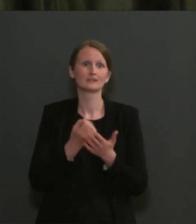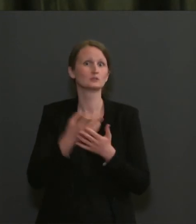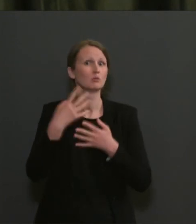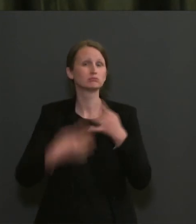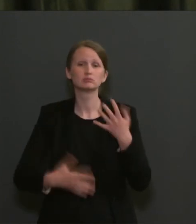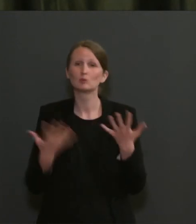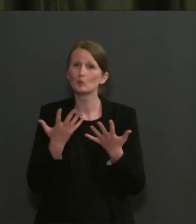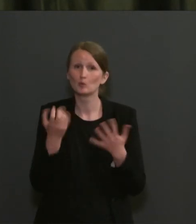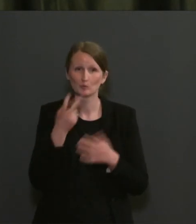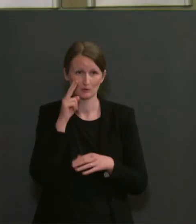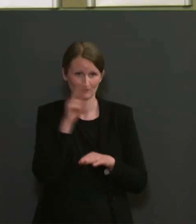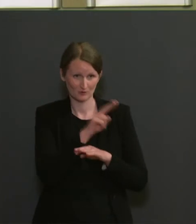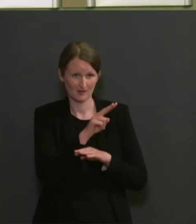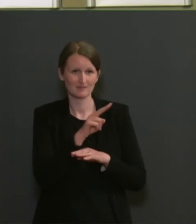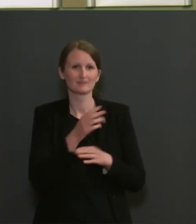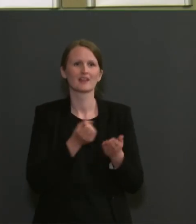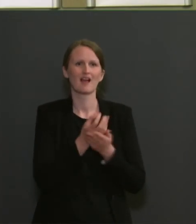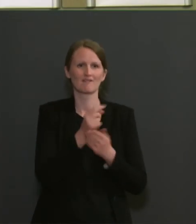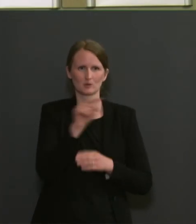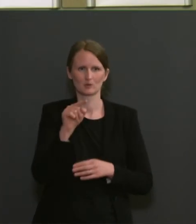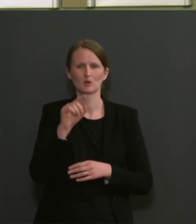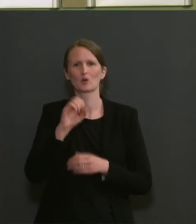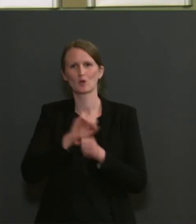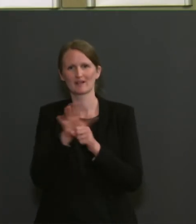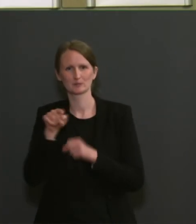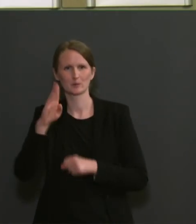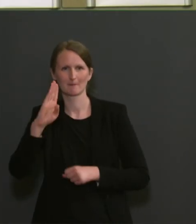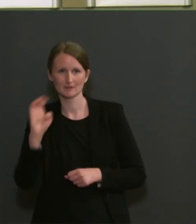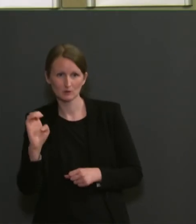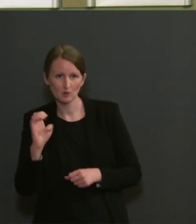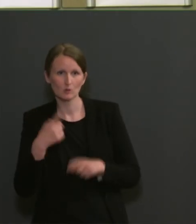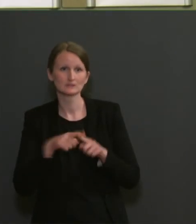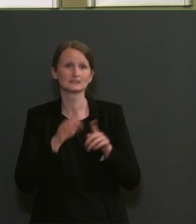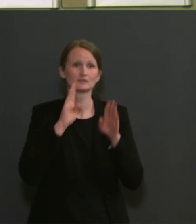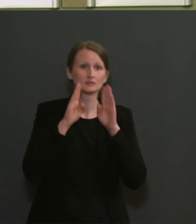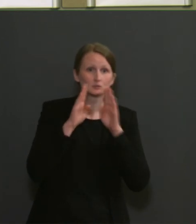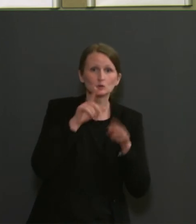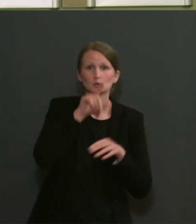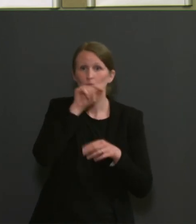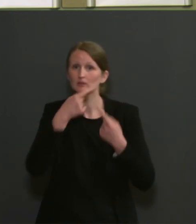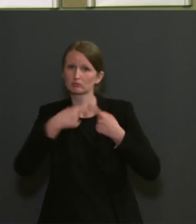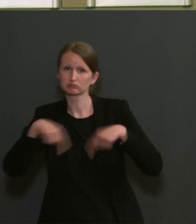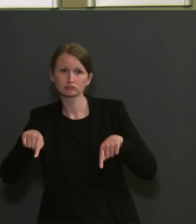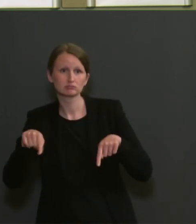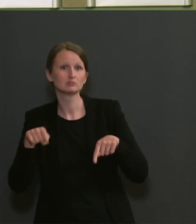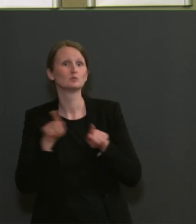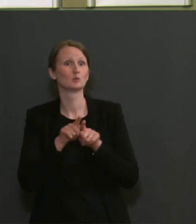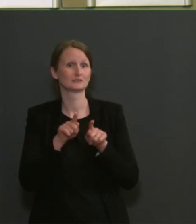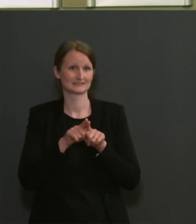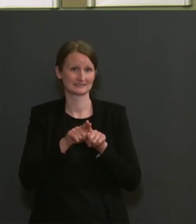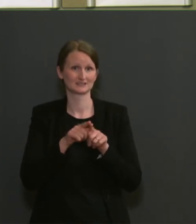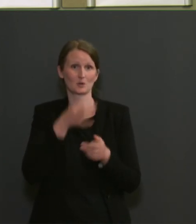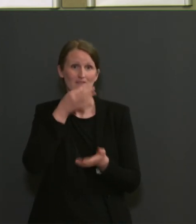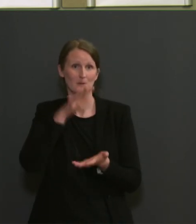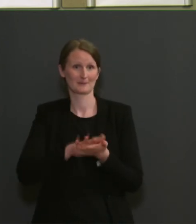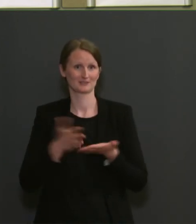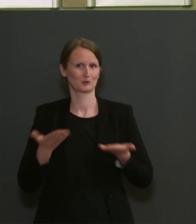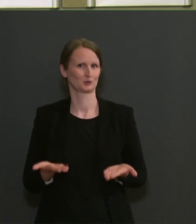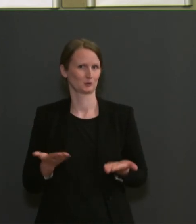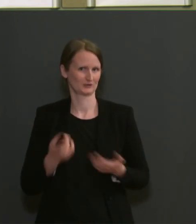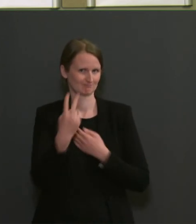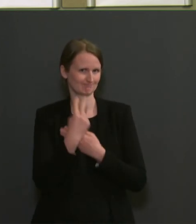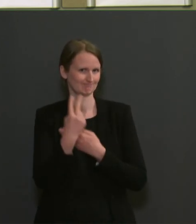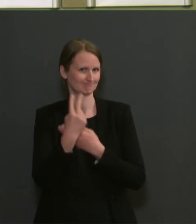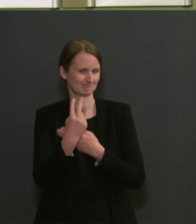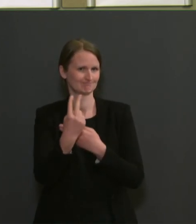numéro d'information, les médias sociaux et donc ces conférences de presse. Et nous poursuivrons ce travail d'information indispensable dans